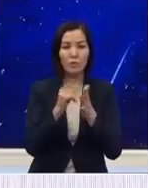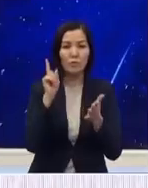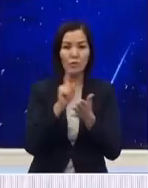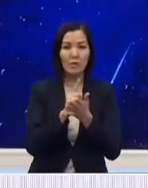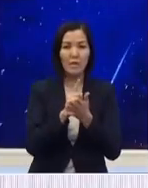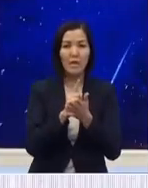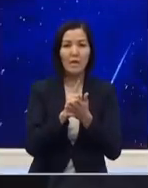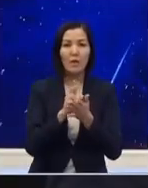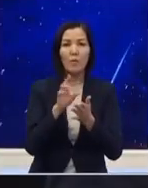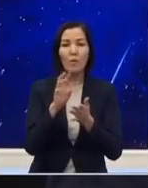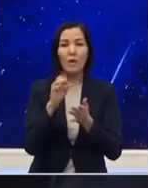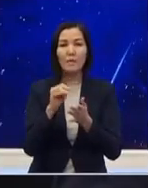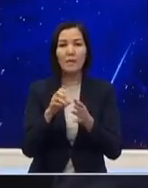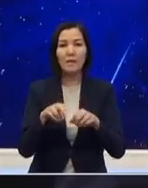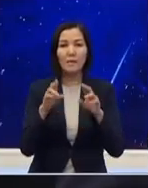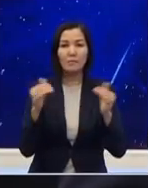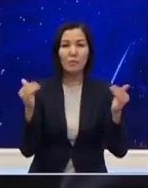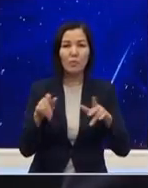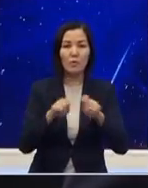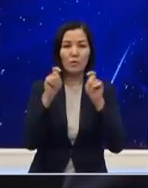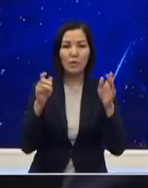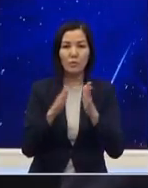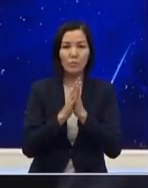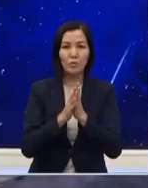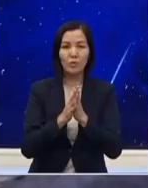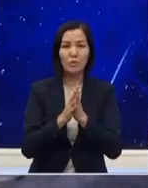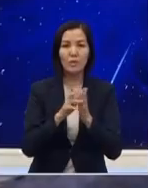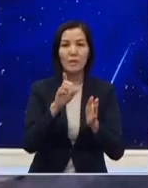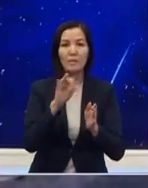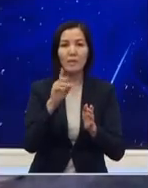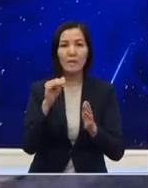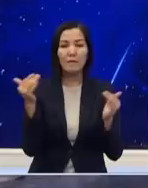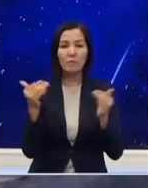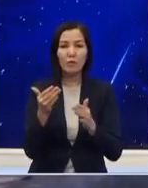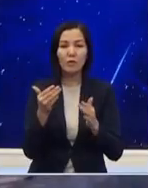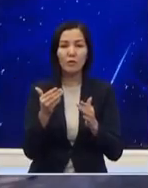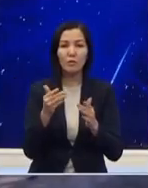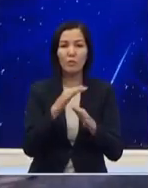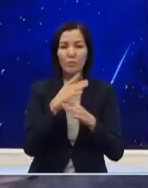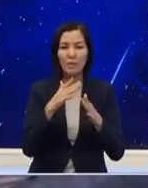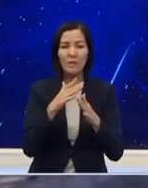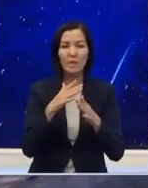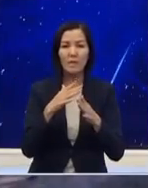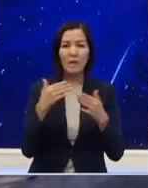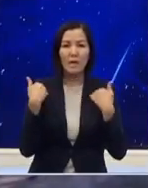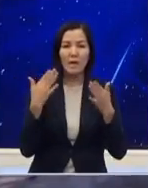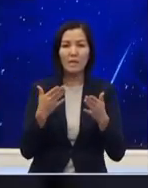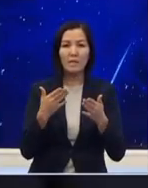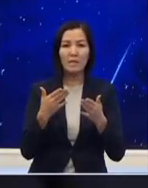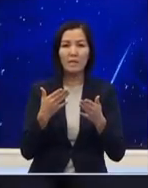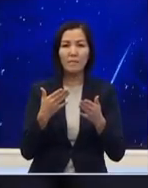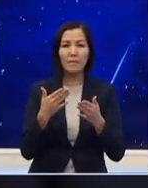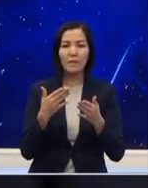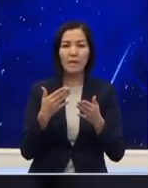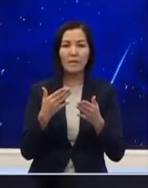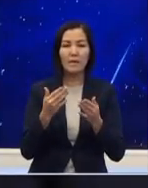орнату шарт. Қоғалды кәсіптік колледж ашу өтініш. Махаббат Бегелдиев сұранысты жаудырды. Түйе сұрасаң бие береді деген